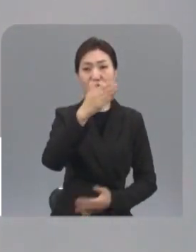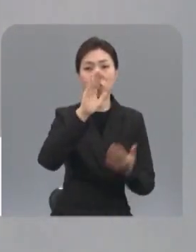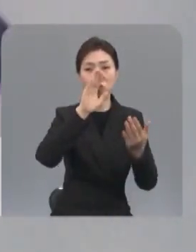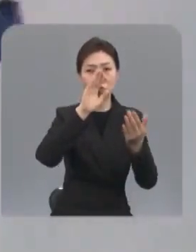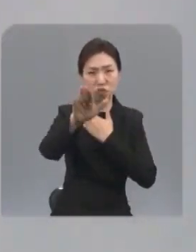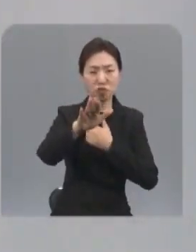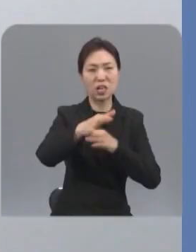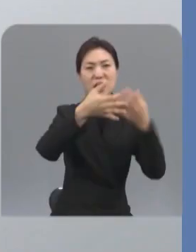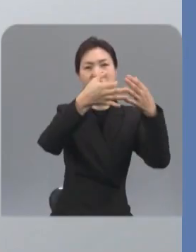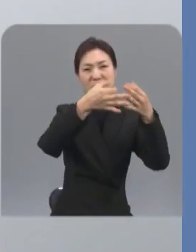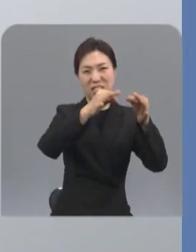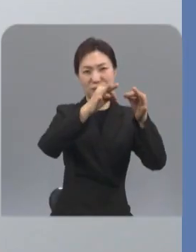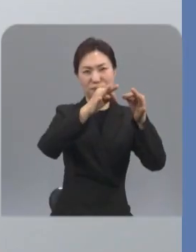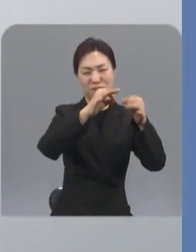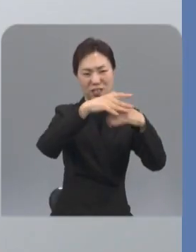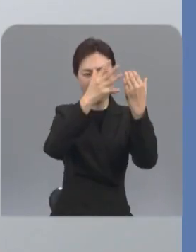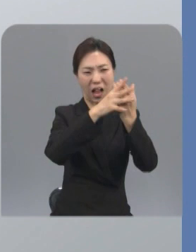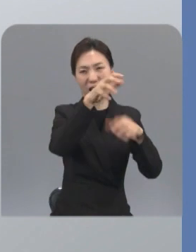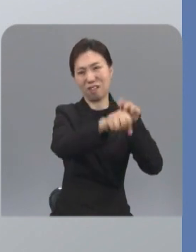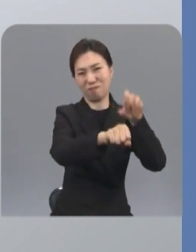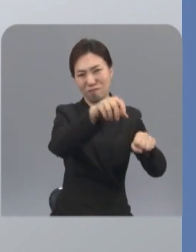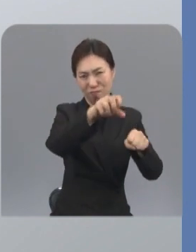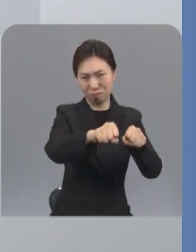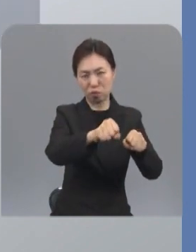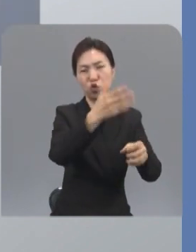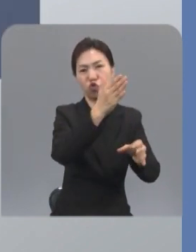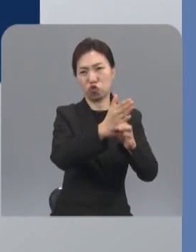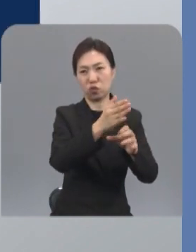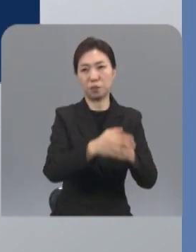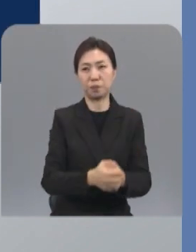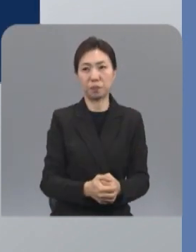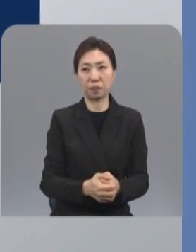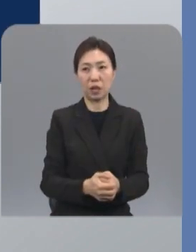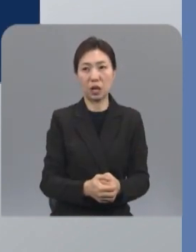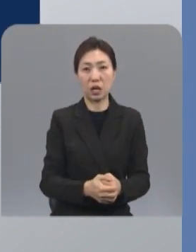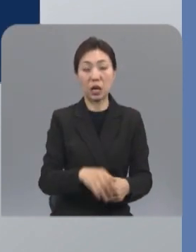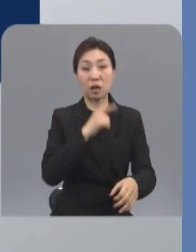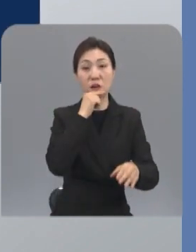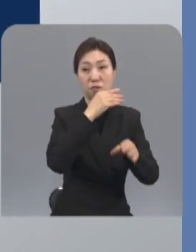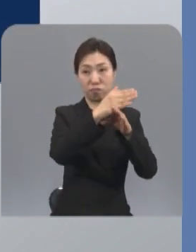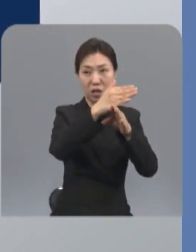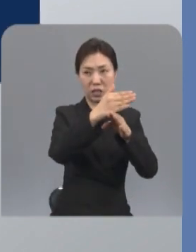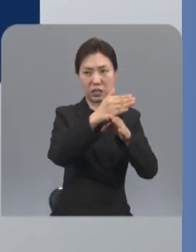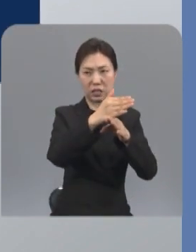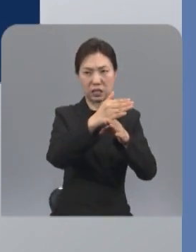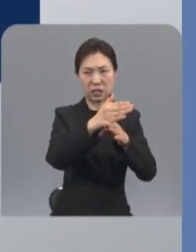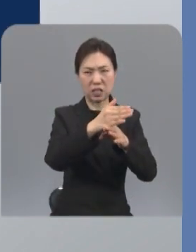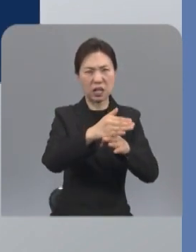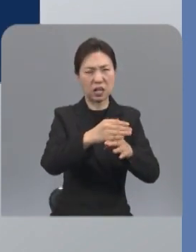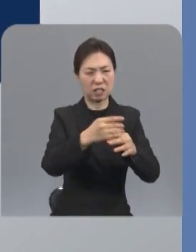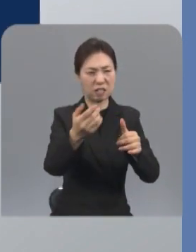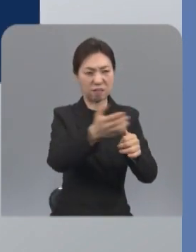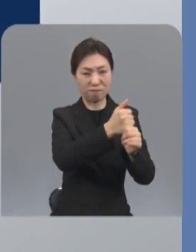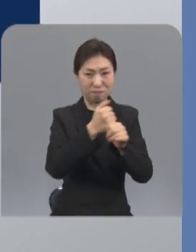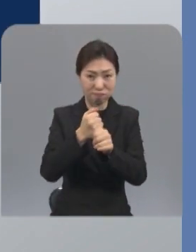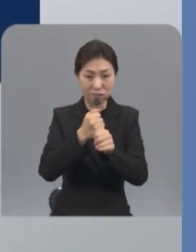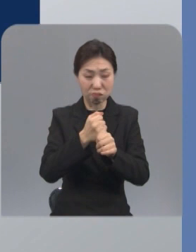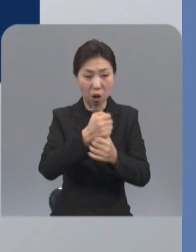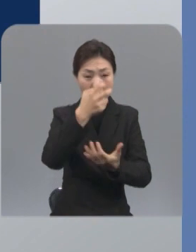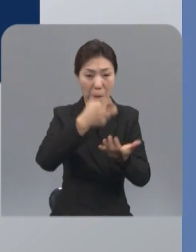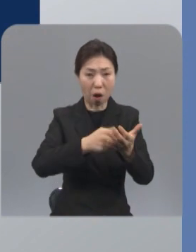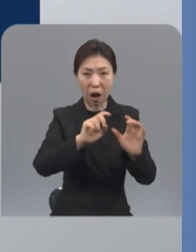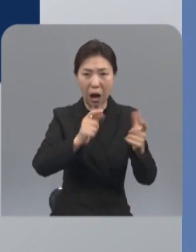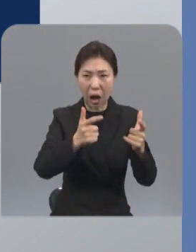국가라고 못 박았습니다. 북한에는 자의적인 체포와 고문, 살인은 물론 인신매매와 아동노동 같은